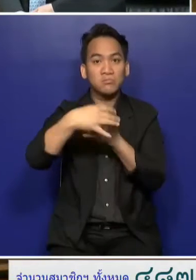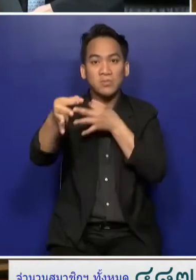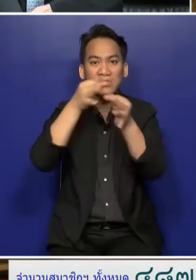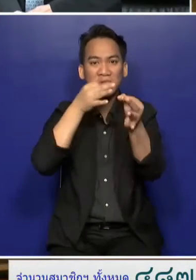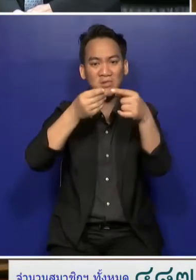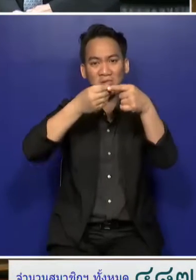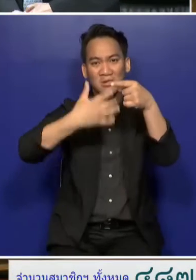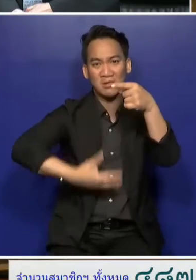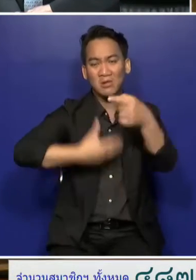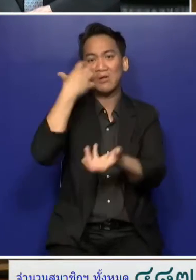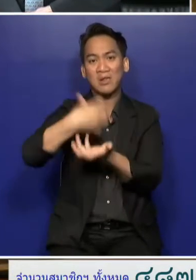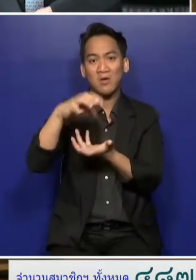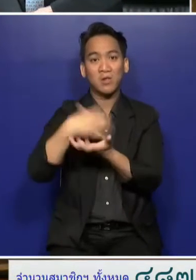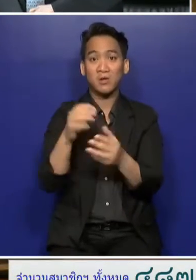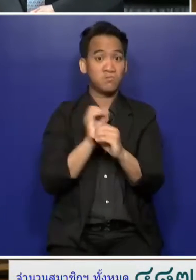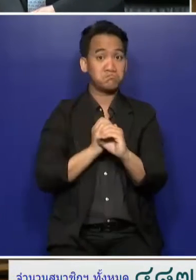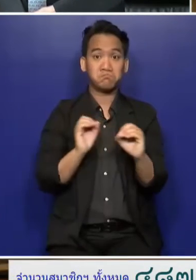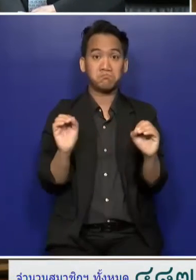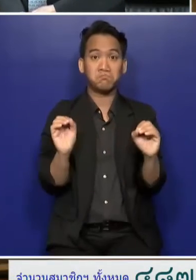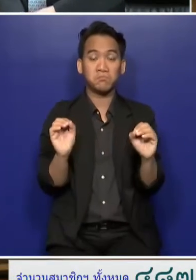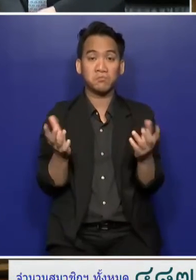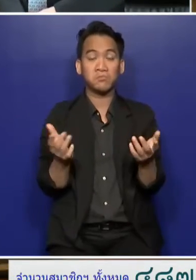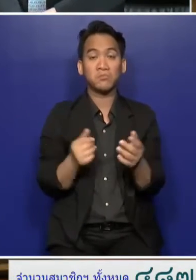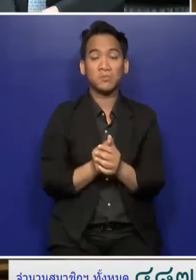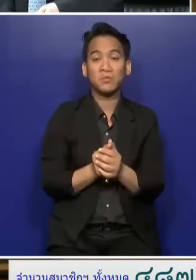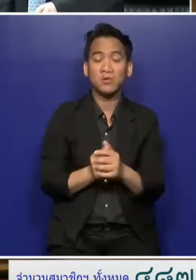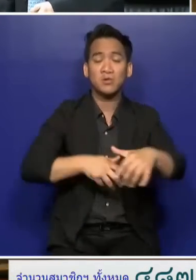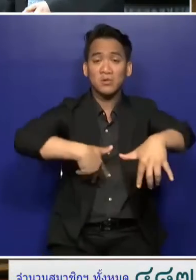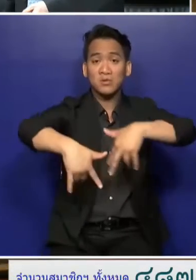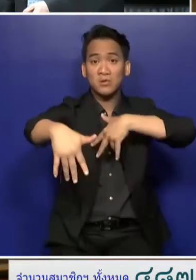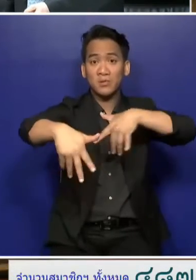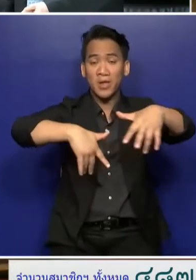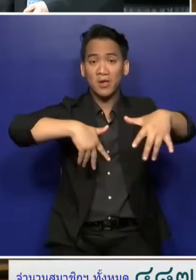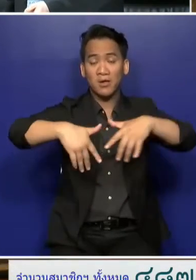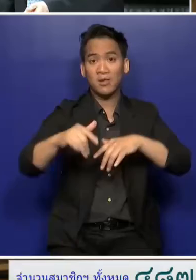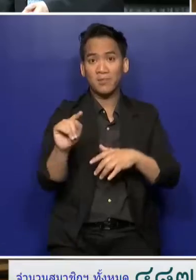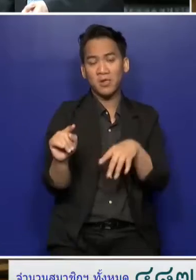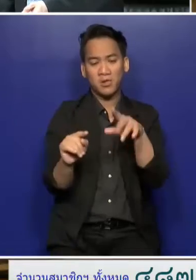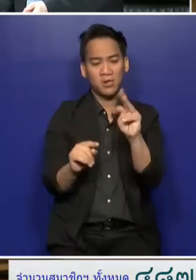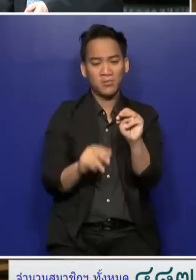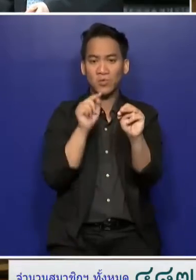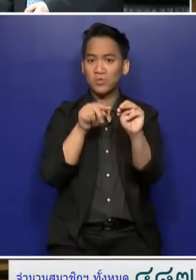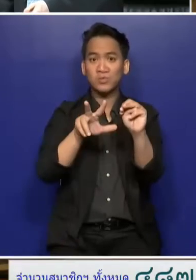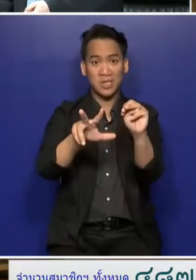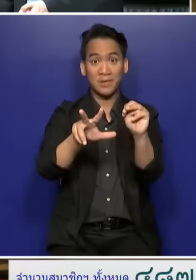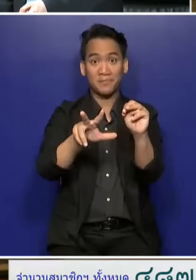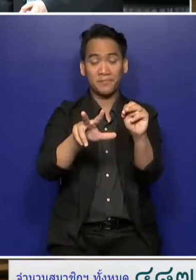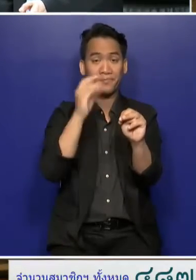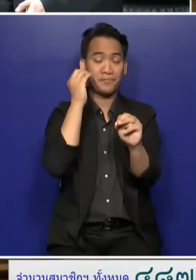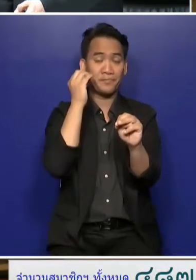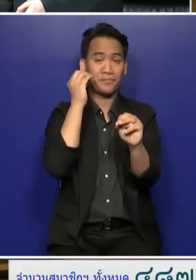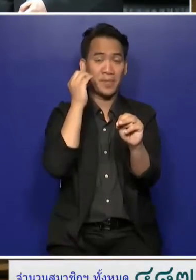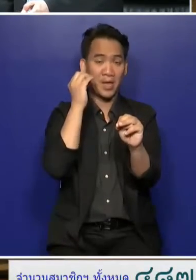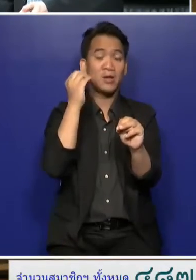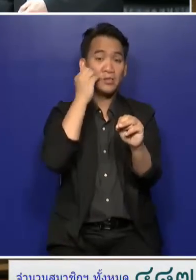วกชาวบ้านเกษตรกรคลองม่วงเหนือหมู่3และชาวบ้านเกษตรกรบ้าน